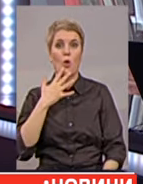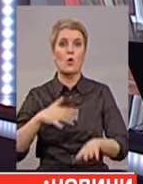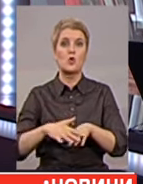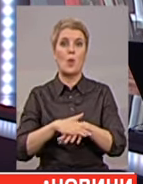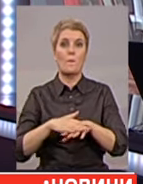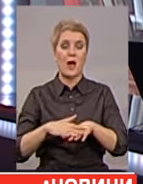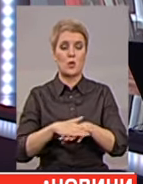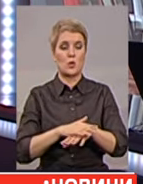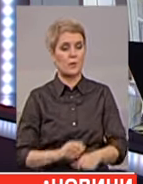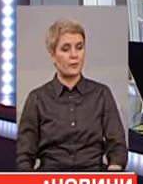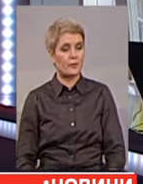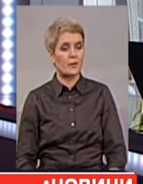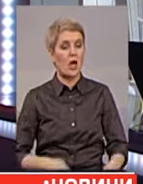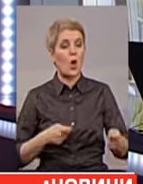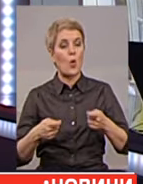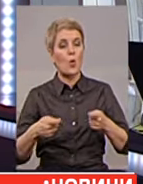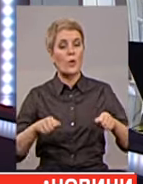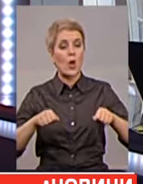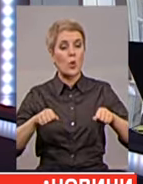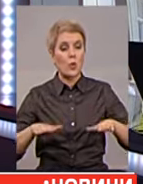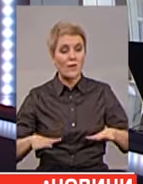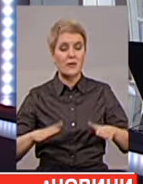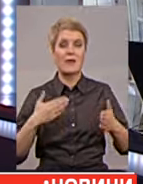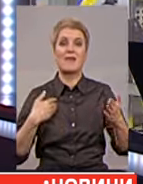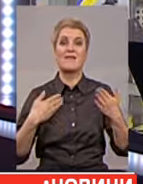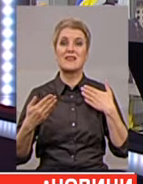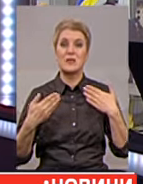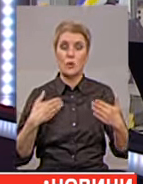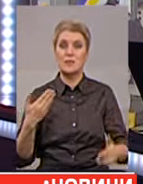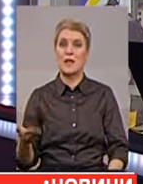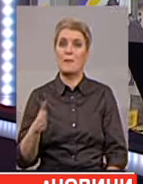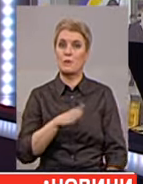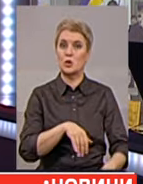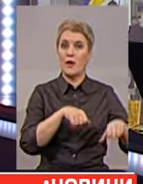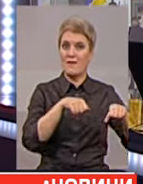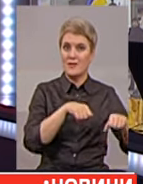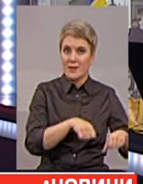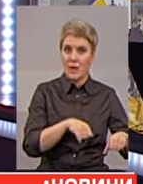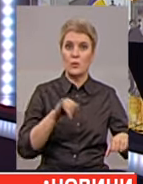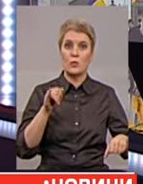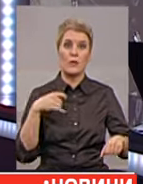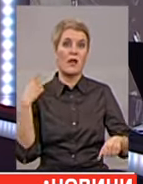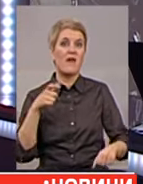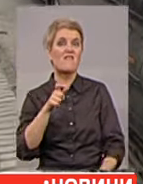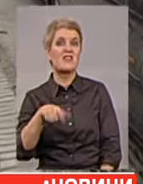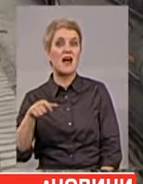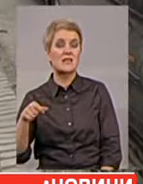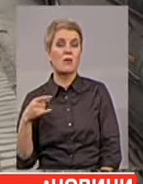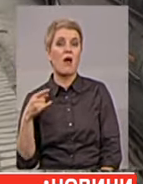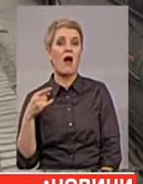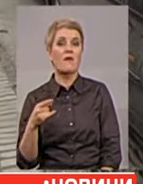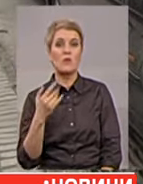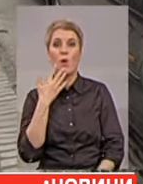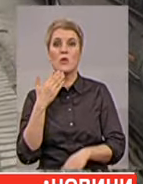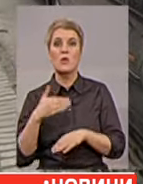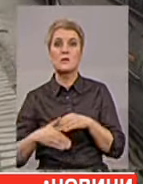Урегулювати відносини між владою та власниками авто з іноземною реєстрацією вимагають під Верховною Радою. Уздовж узбіч урядового кварталу мітингувальники